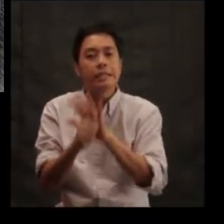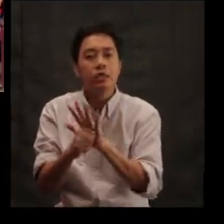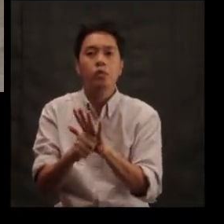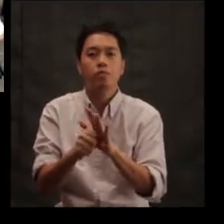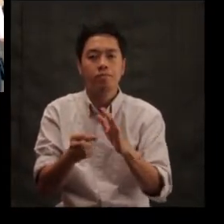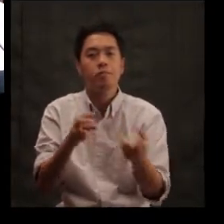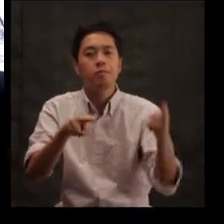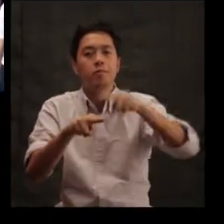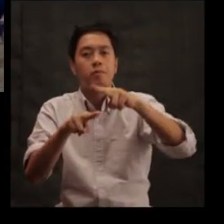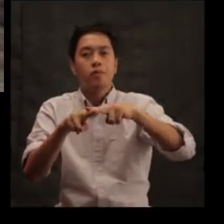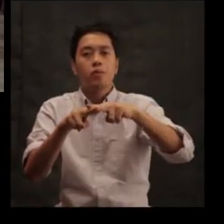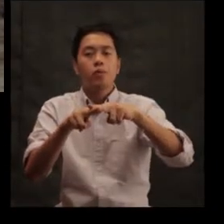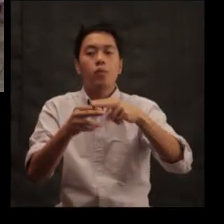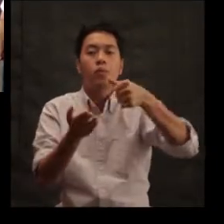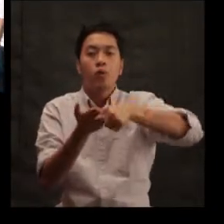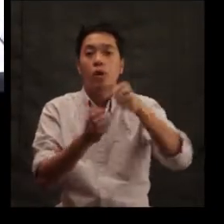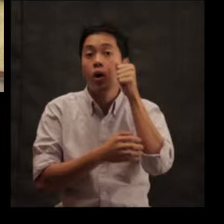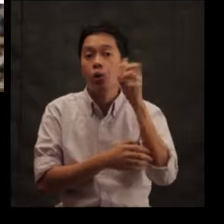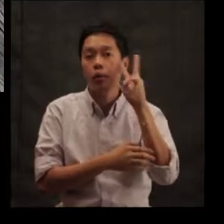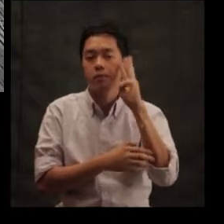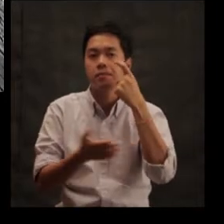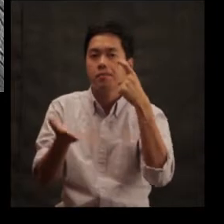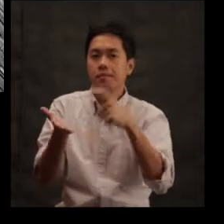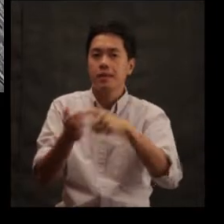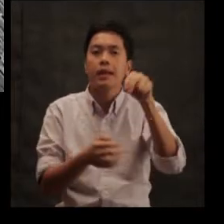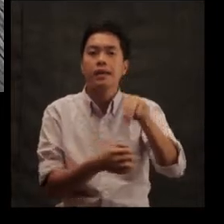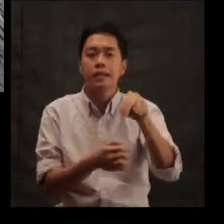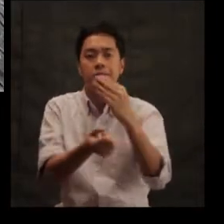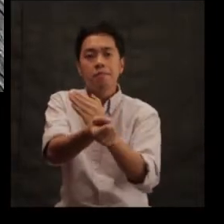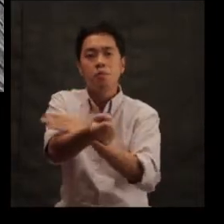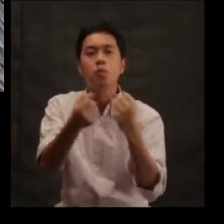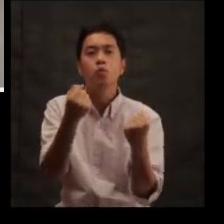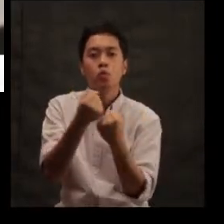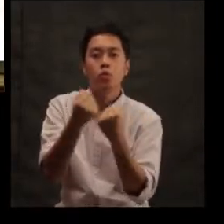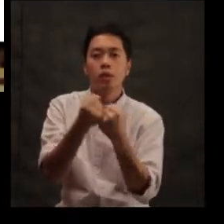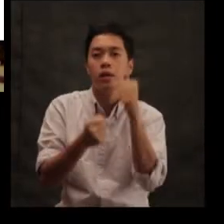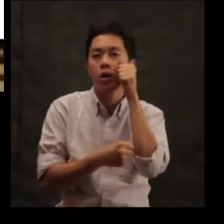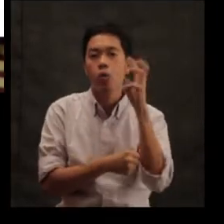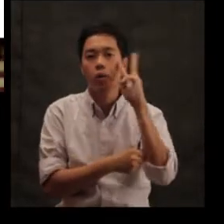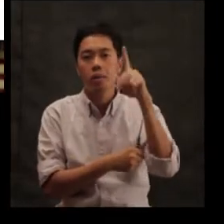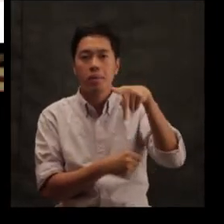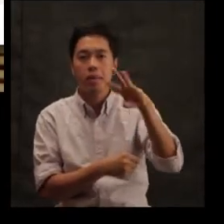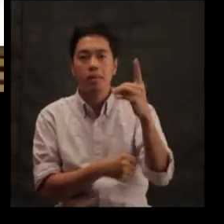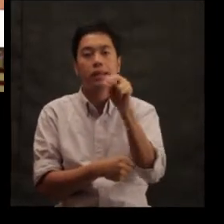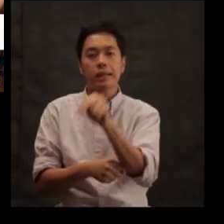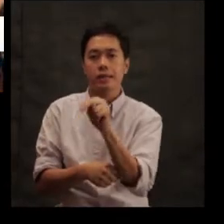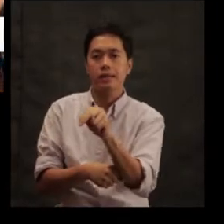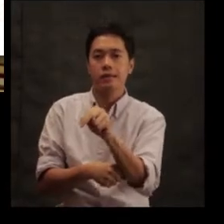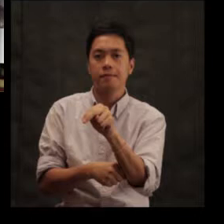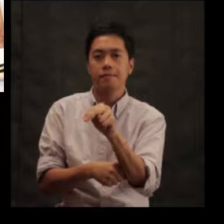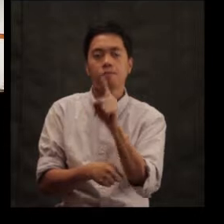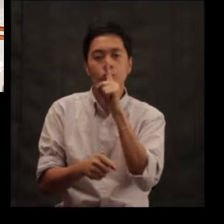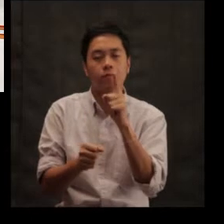masugid na nagtutulak upang maitaas ang kamalayan ng mga may kapansanan sa karapatan nila bilang botante. Pag-ibayuhin ang pagtataguyod ng